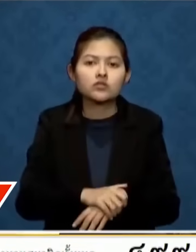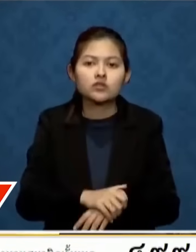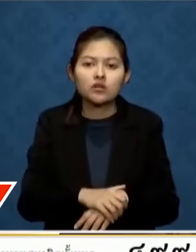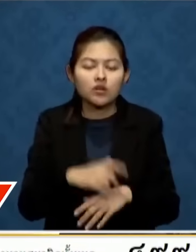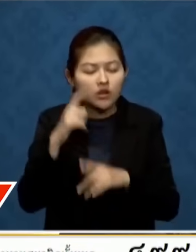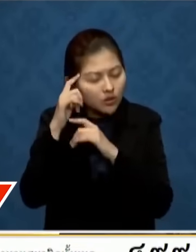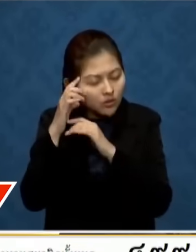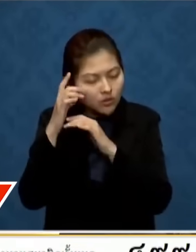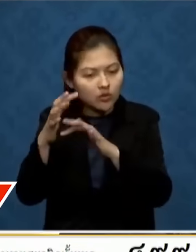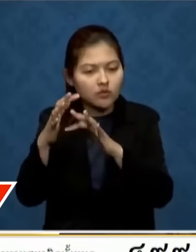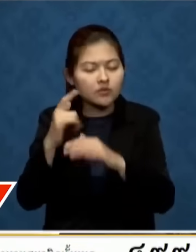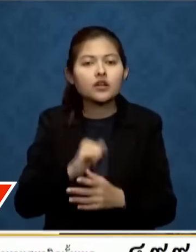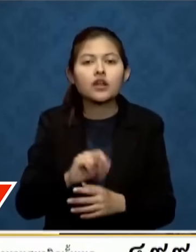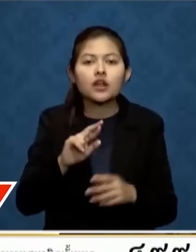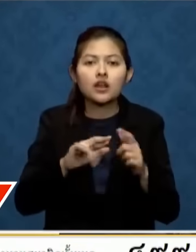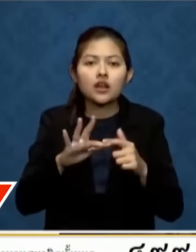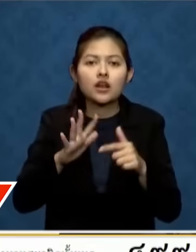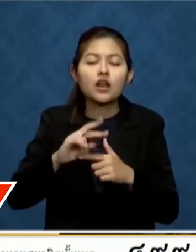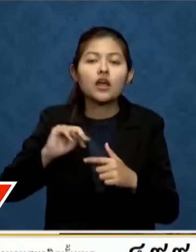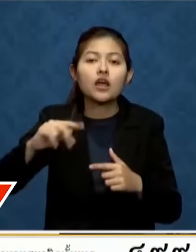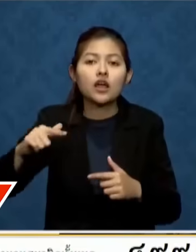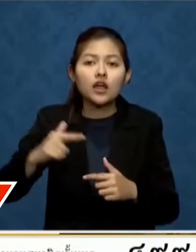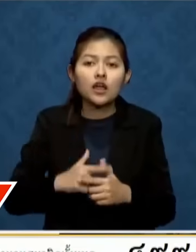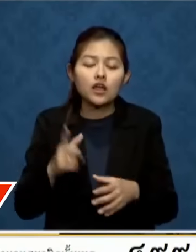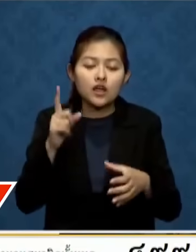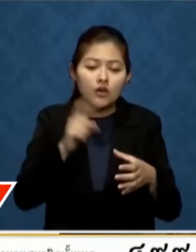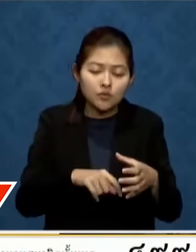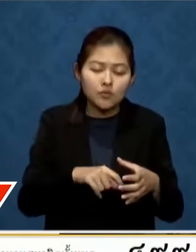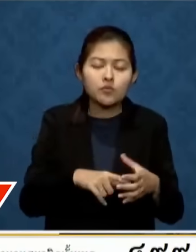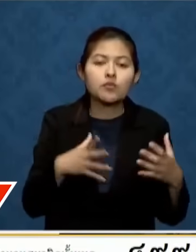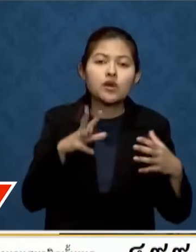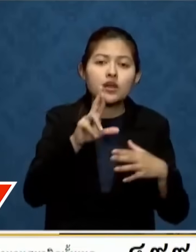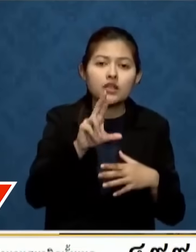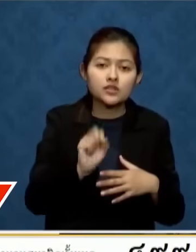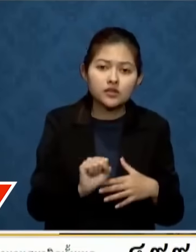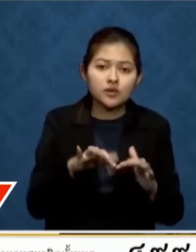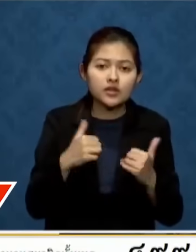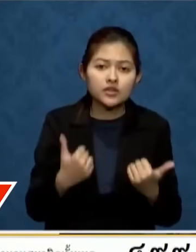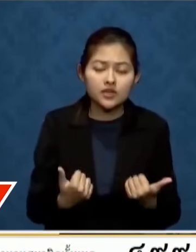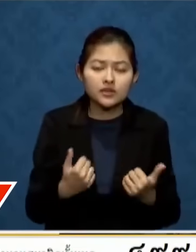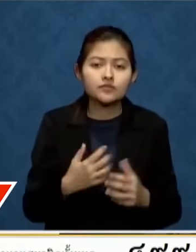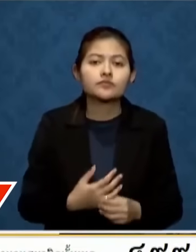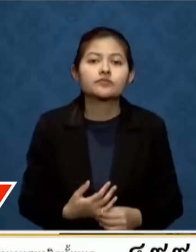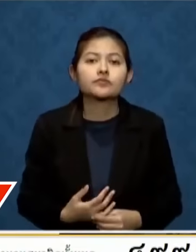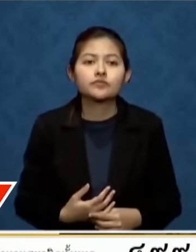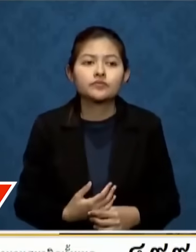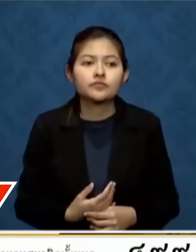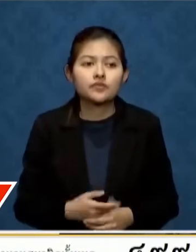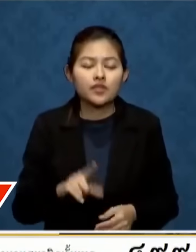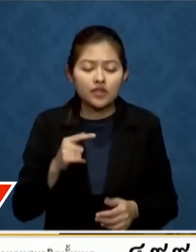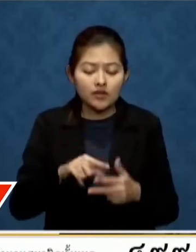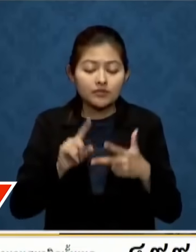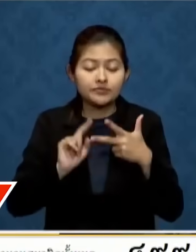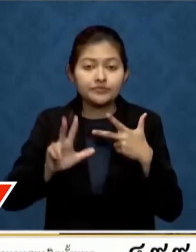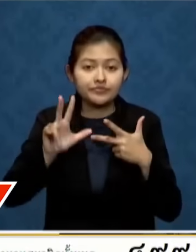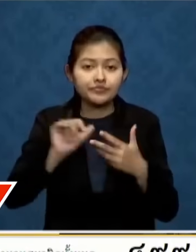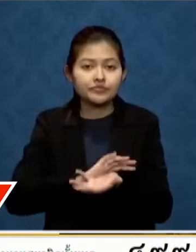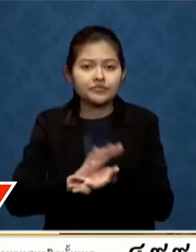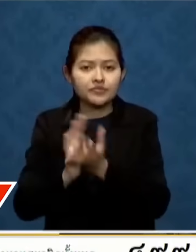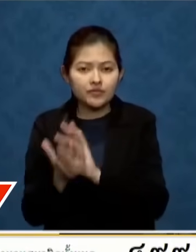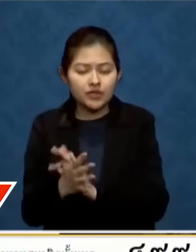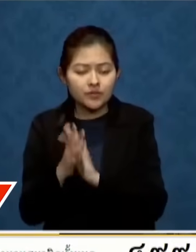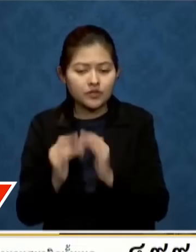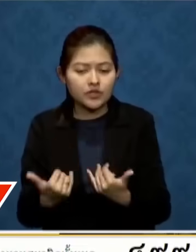ความหวังในการที่จะให้พรบร่างพรบของตัวเองได้เข้ามาสู่สภาเลยนะคะอีกเรื่องนึงเป็นเรื่องของการปรับตัวนะคะตอนนี้บริบท